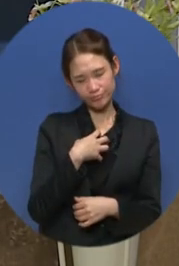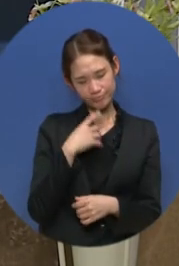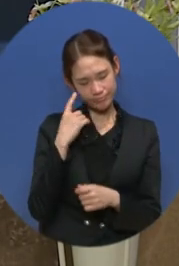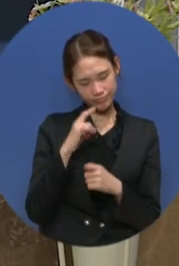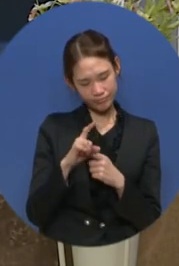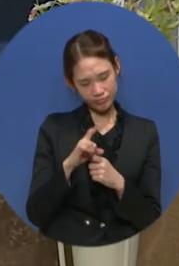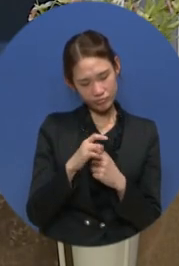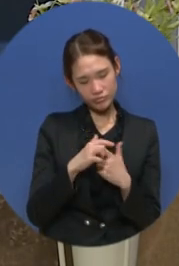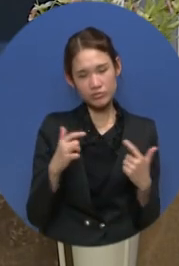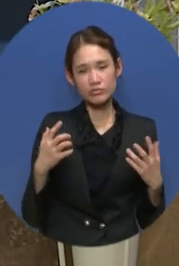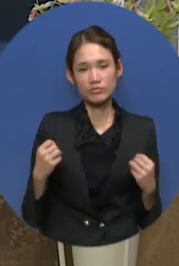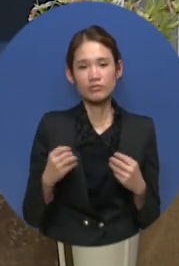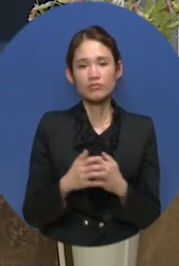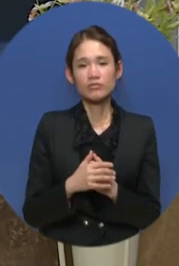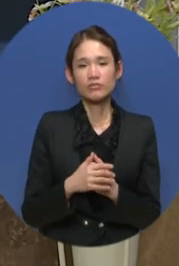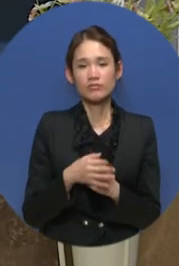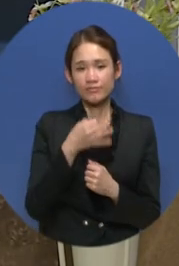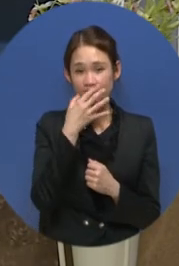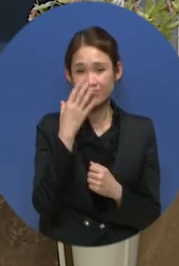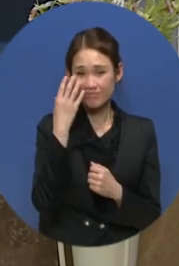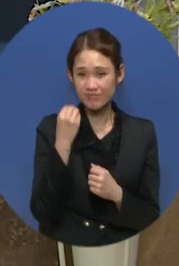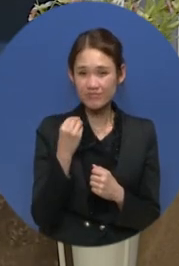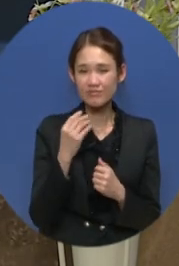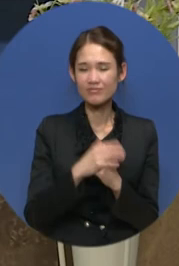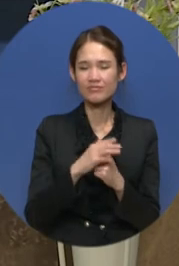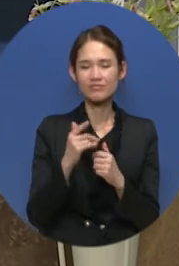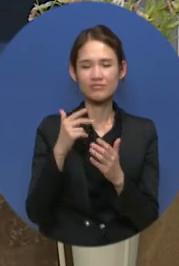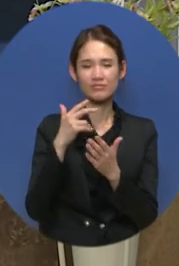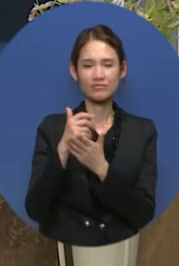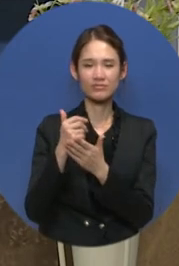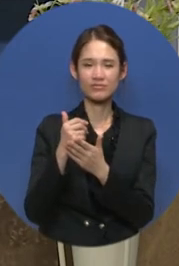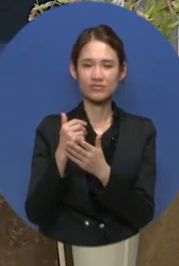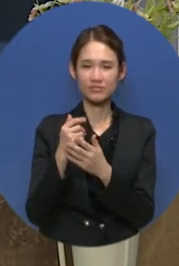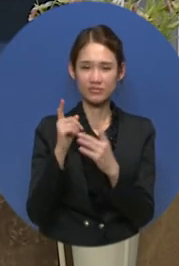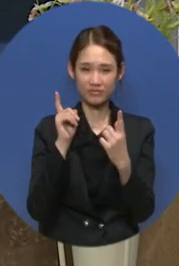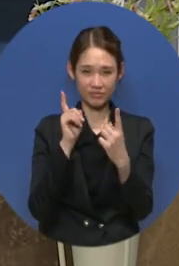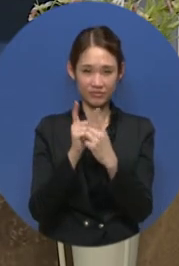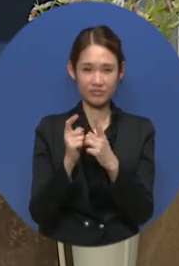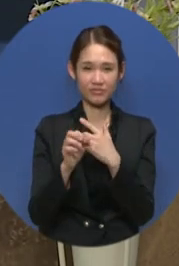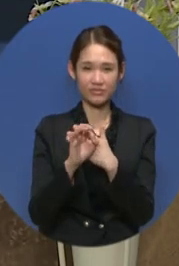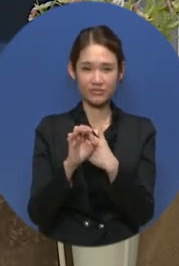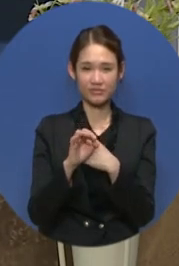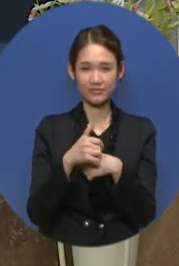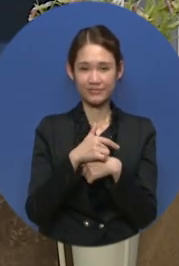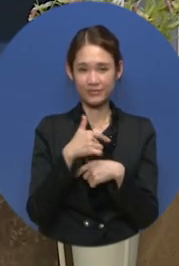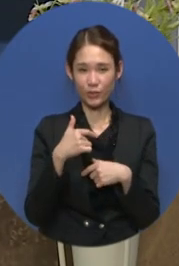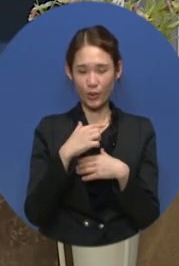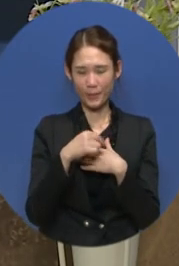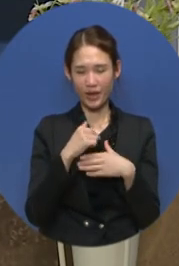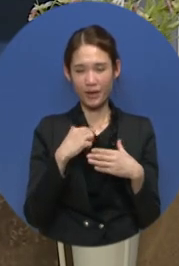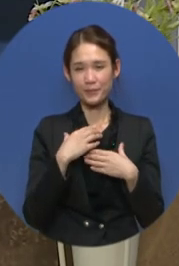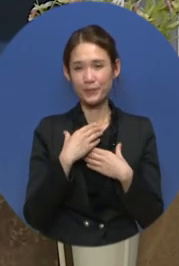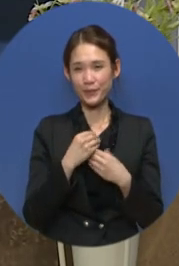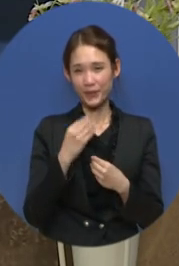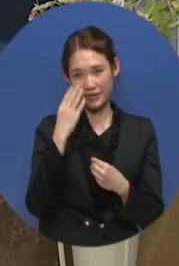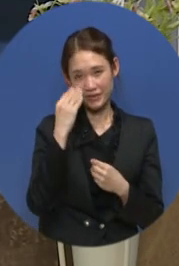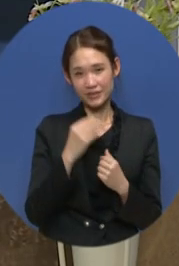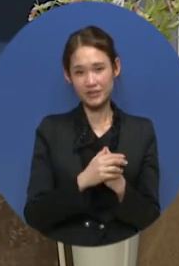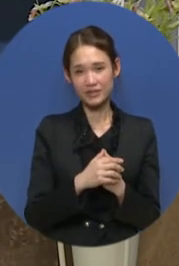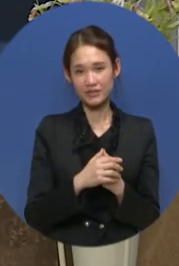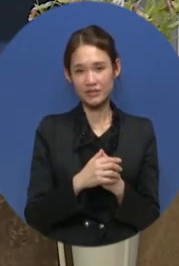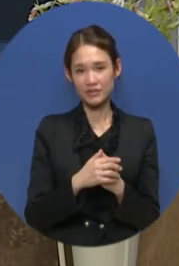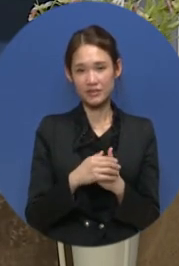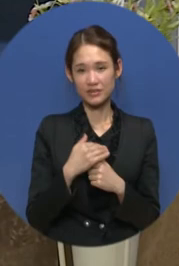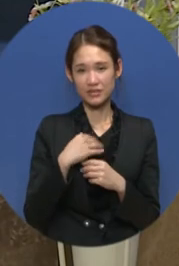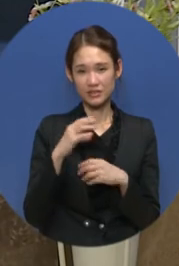걱정이 가득하고 그래서 힘들어 보이셔요. 네, 맞습니다. 근데 원장님을 뵈면요. 네. 굉장히 마음이 편안해 보이셔요.